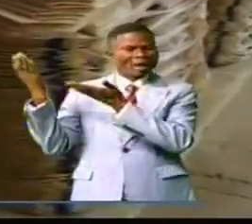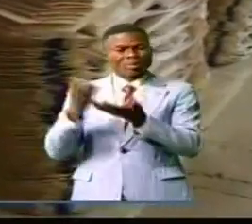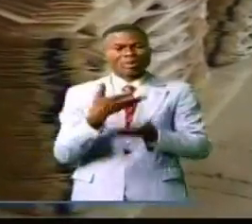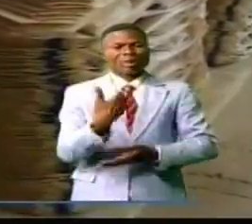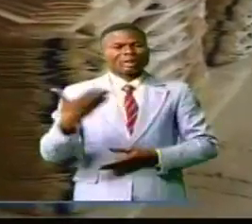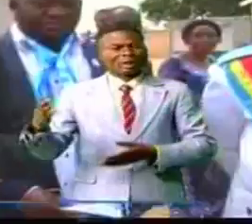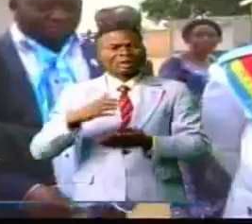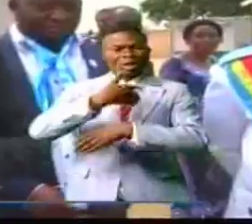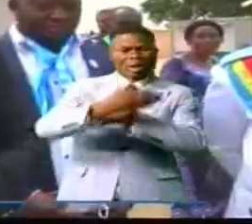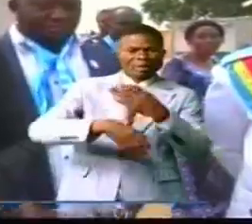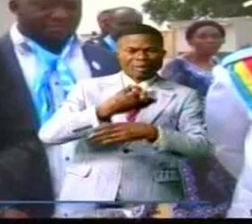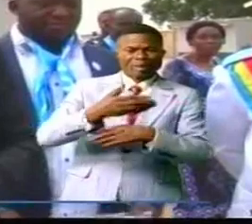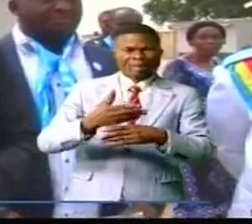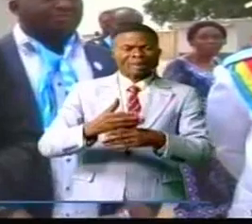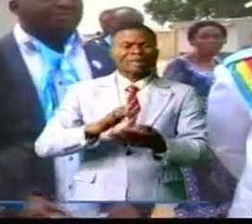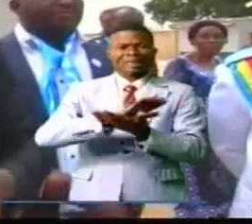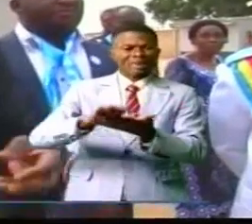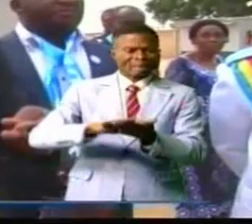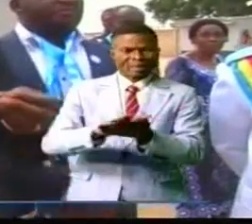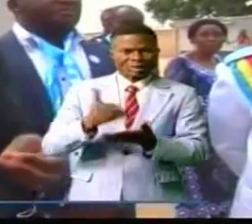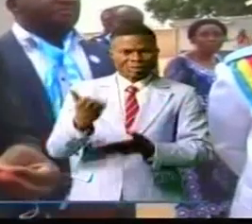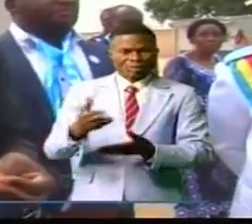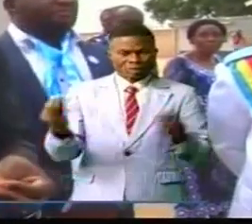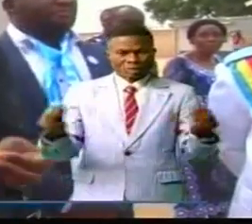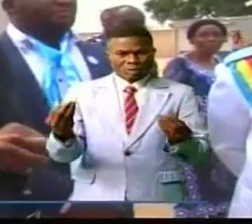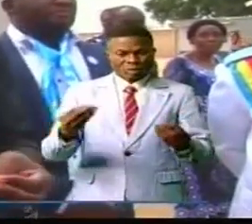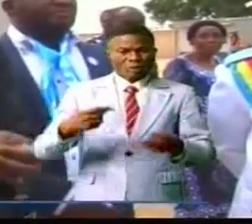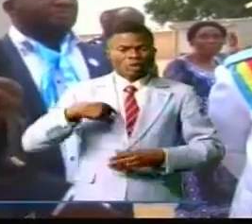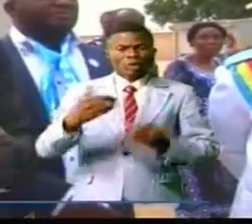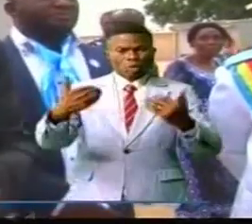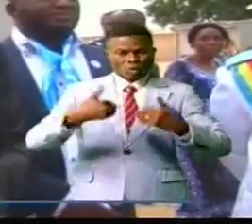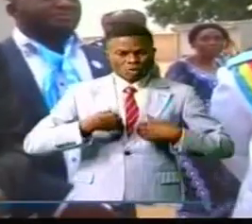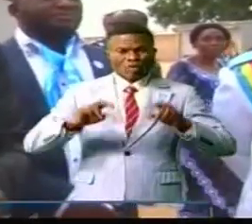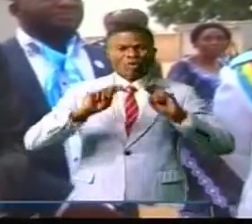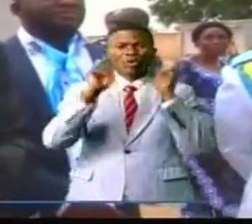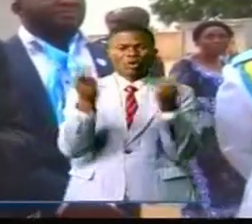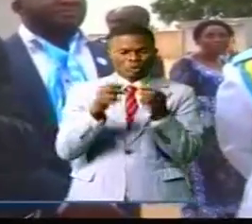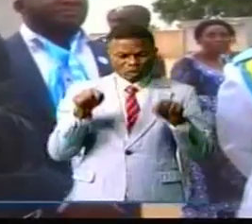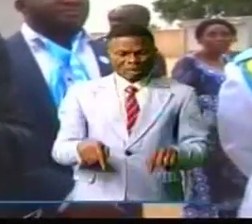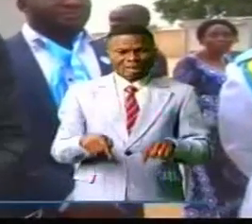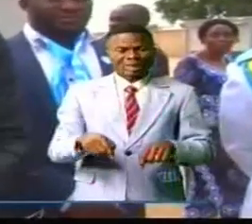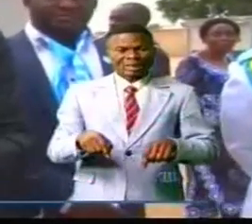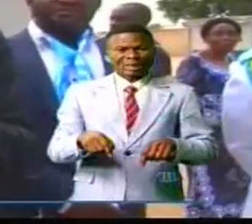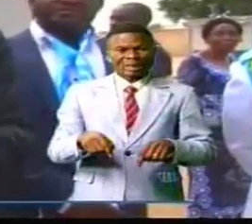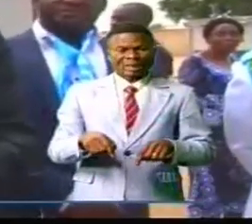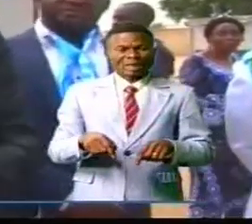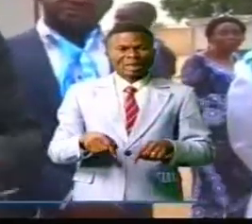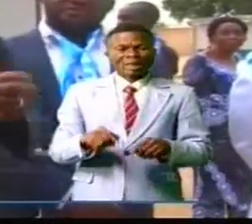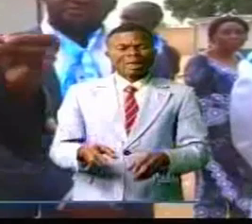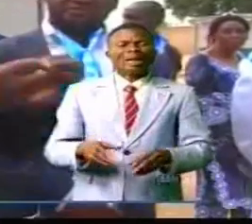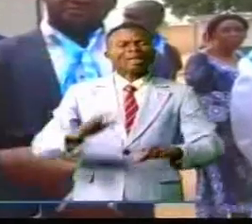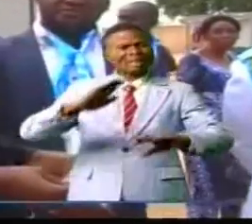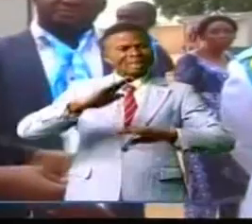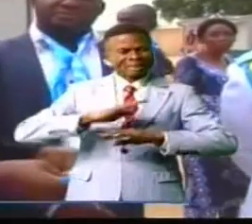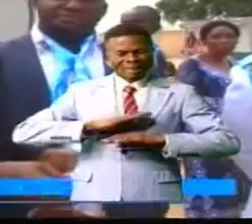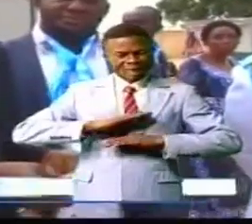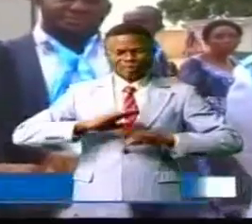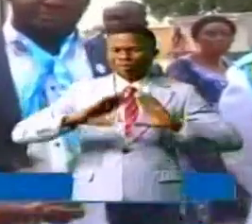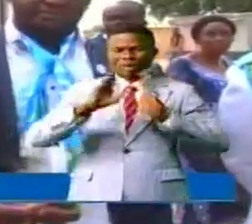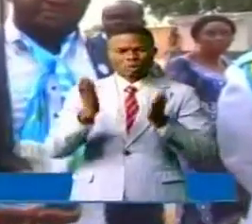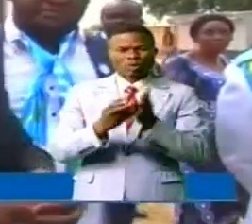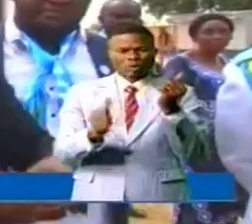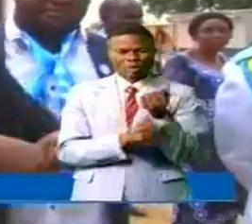produits d'emballage de ciment, parce que nous avons déjà une offre locale qui est à même de satisfaire à la demande